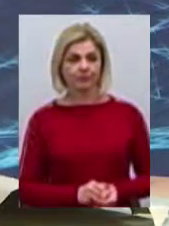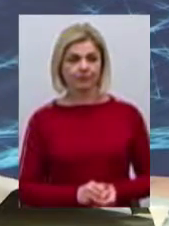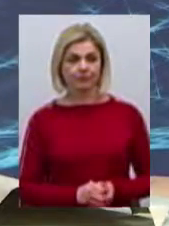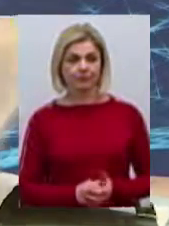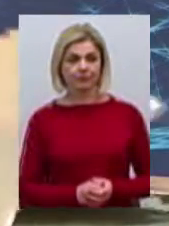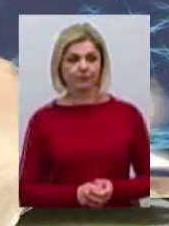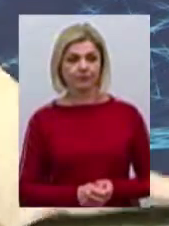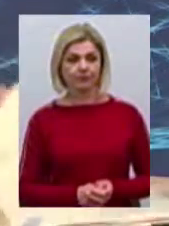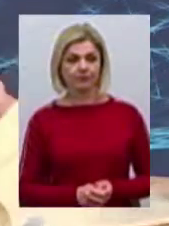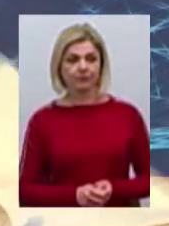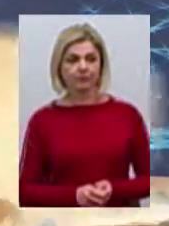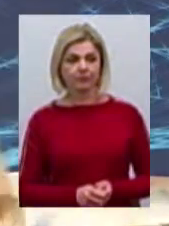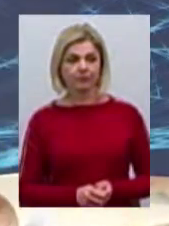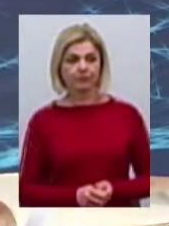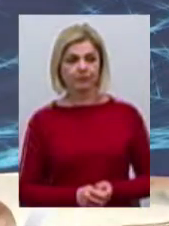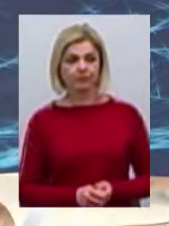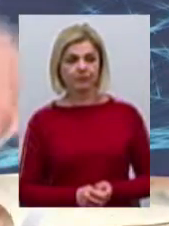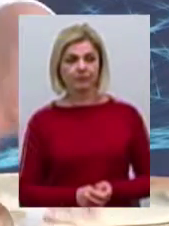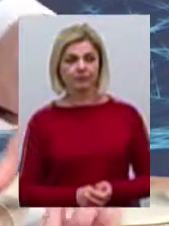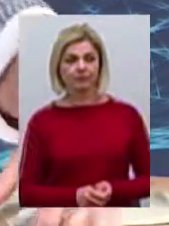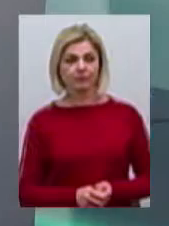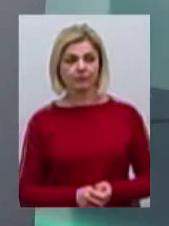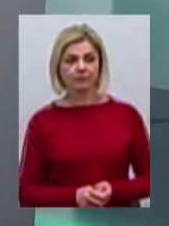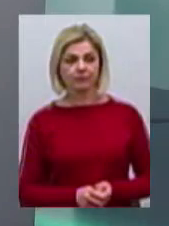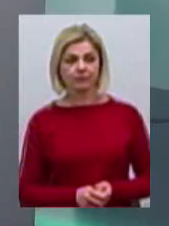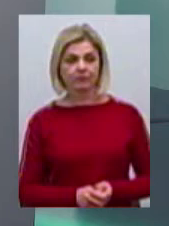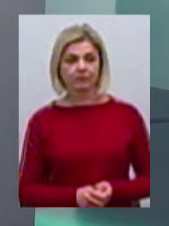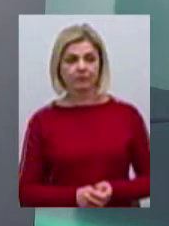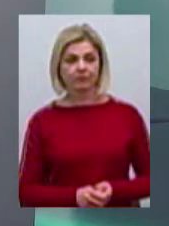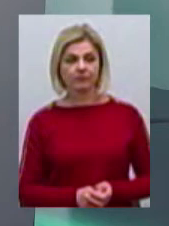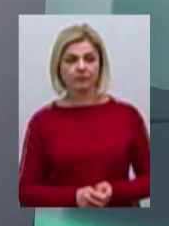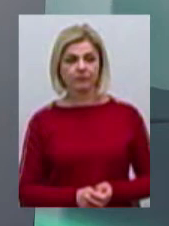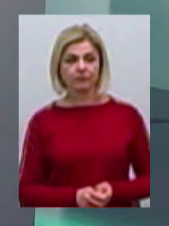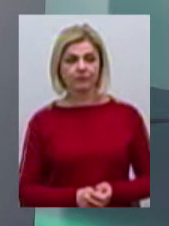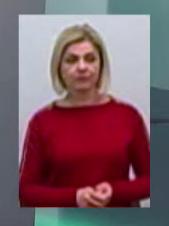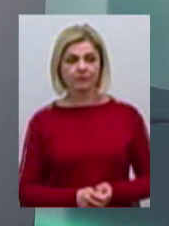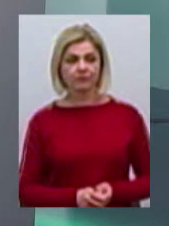документи, які говорять про те, як